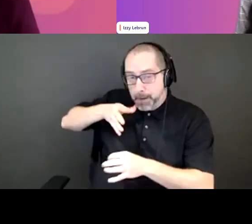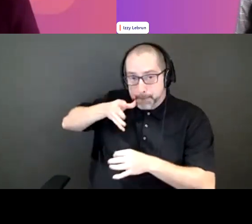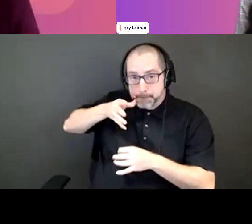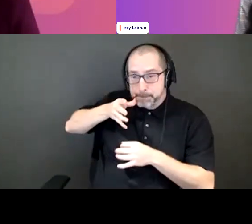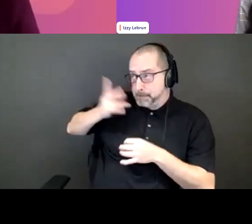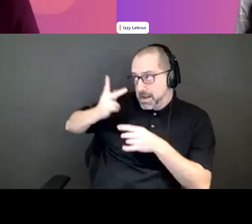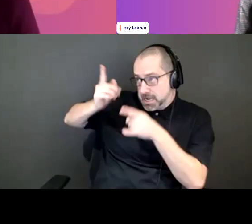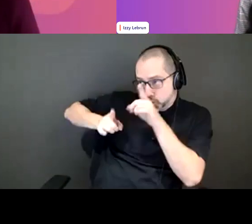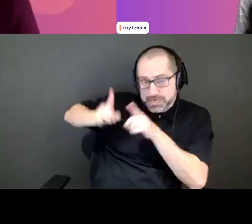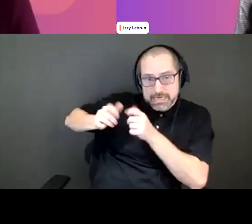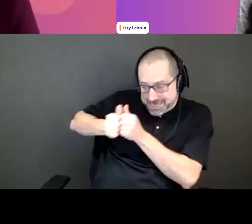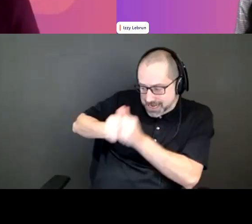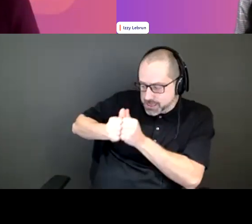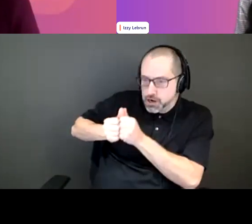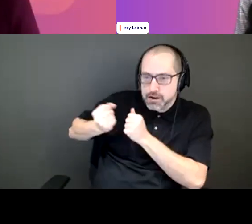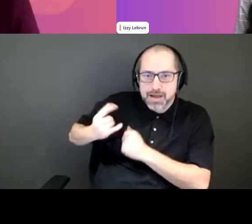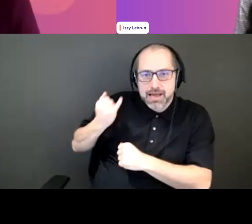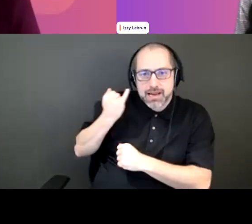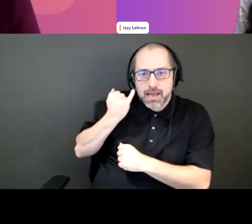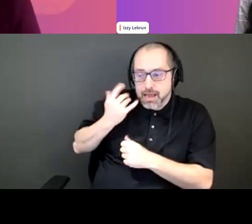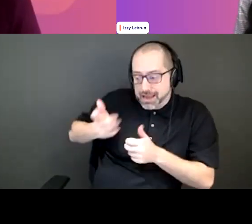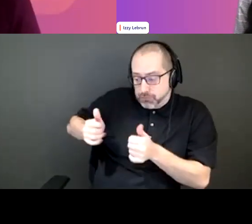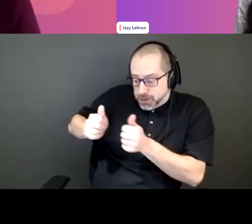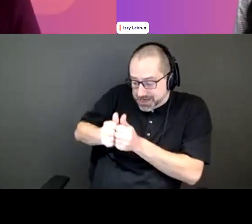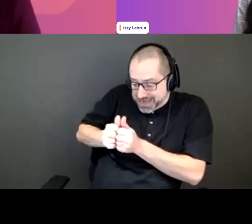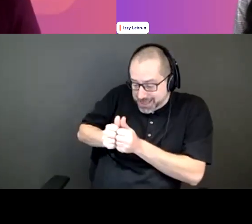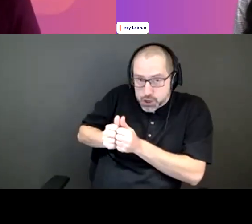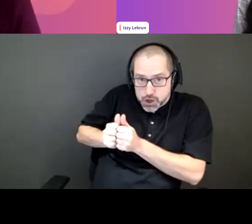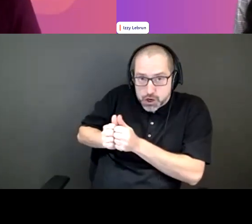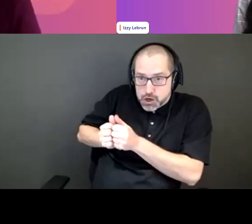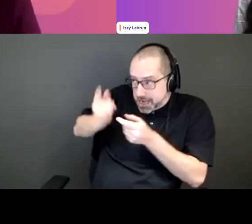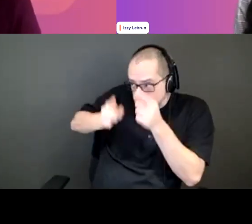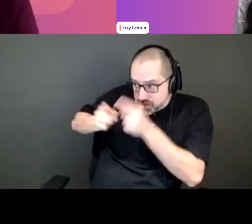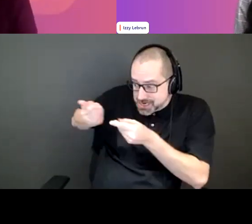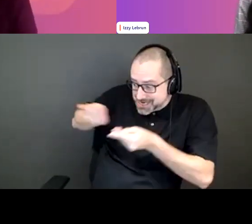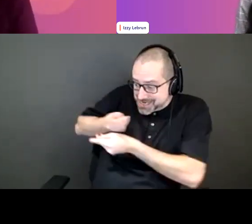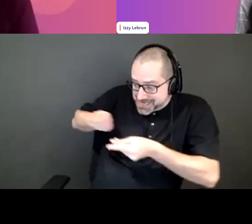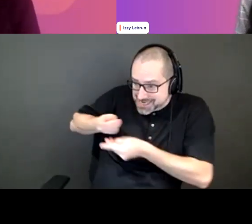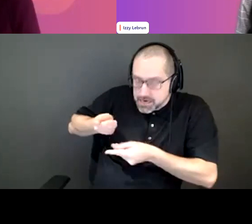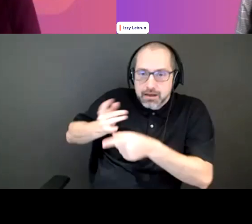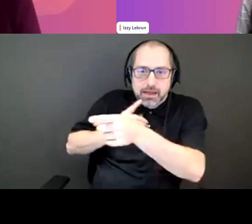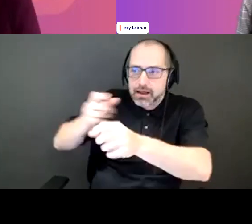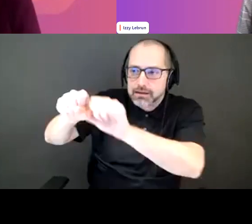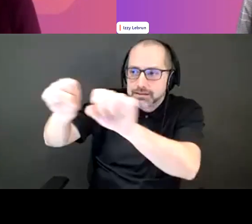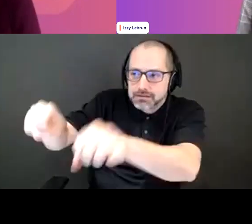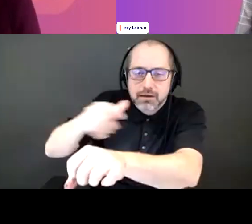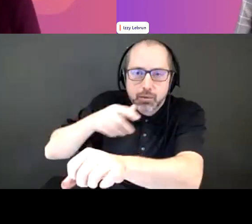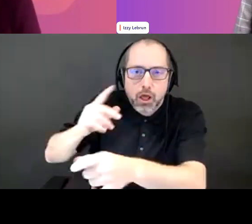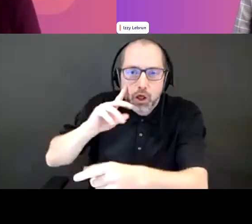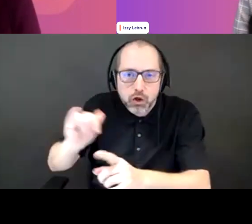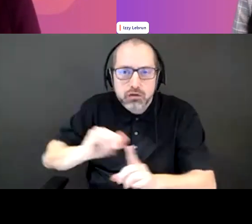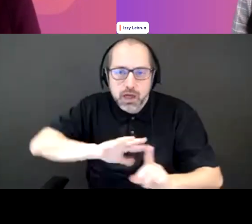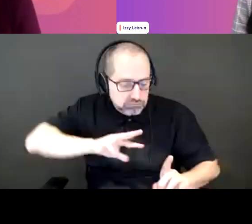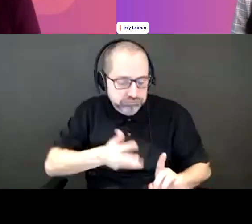étaient donc sur la même longueur d'onde dans les procédures familiales il fallait pas le montrer parce que ça aurait été